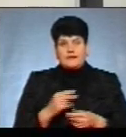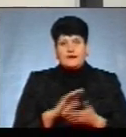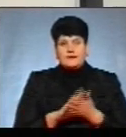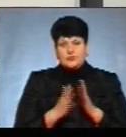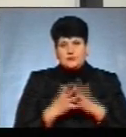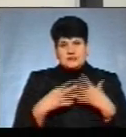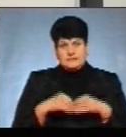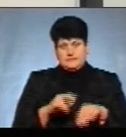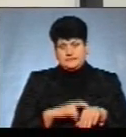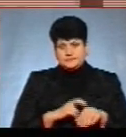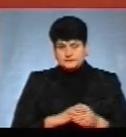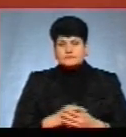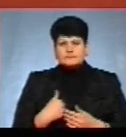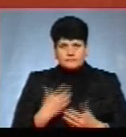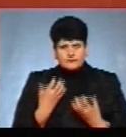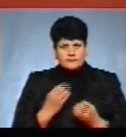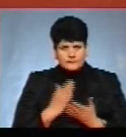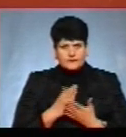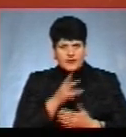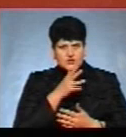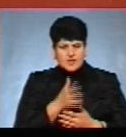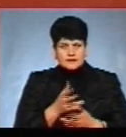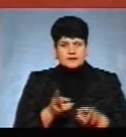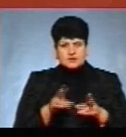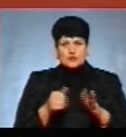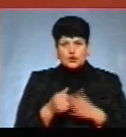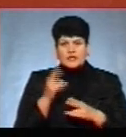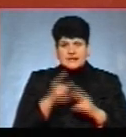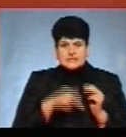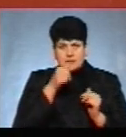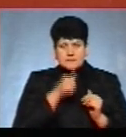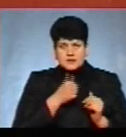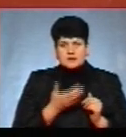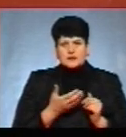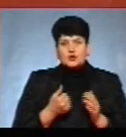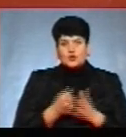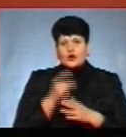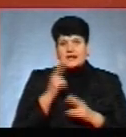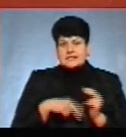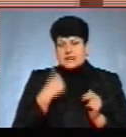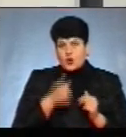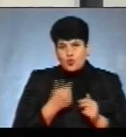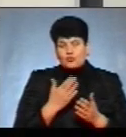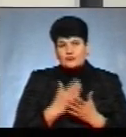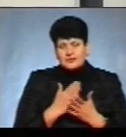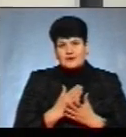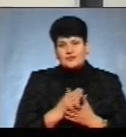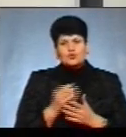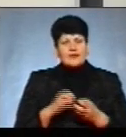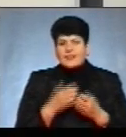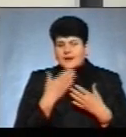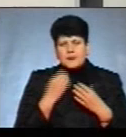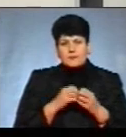саме декларацію сімейним лікарем. Ну, ми ще маємо час, так? Тобто ще залишається до кінця місяця часу. Ми маємо час і до кінця року, тобто тут